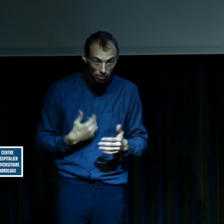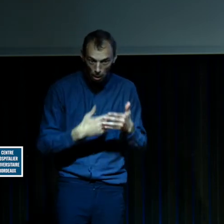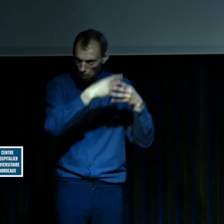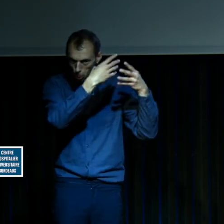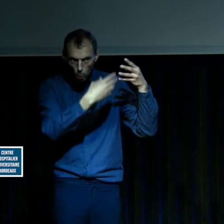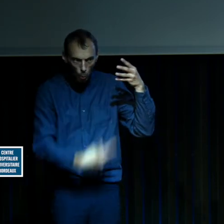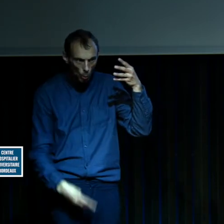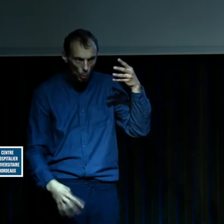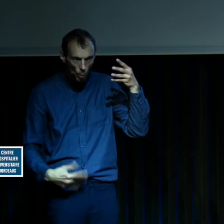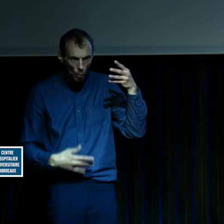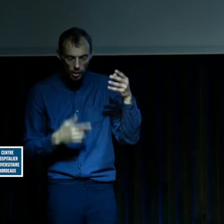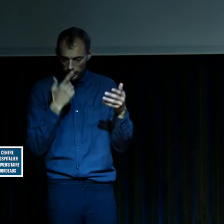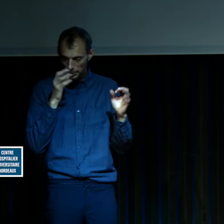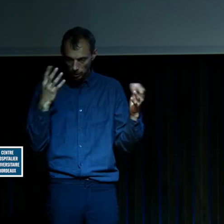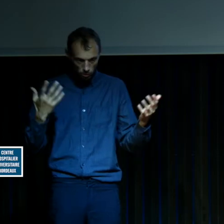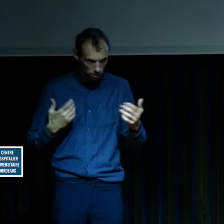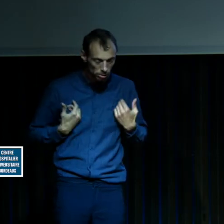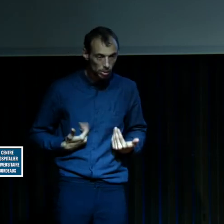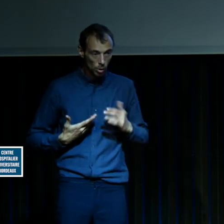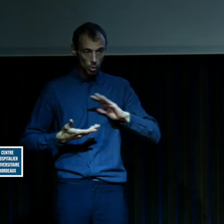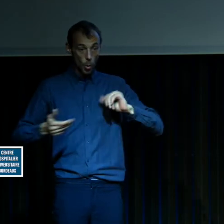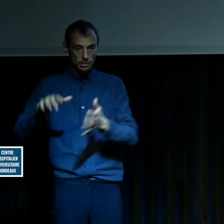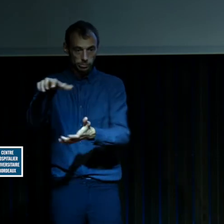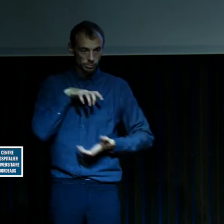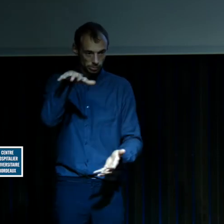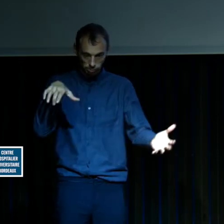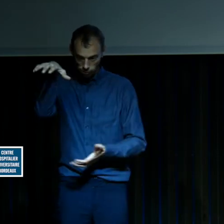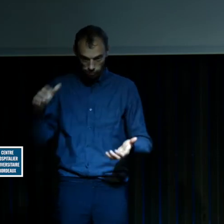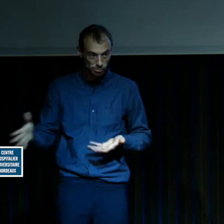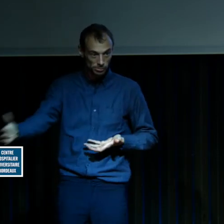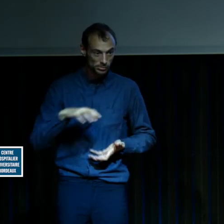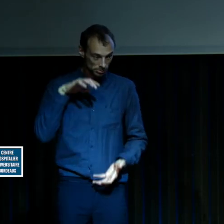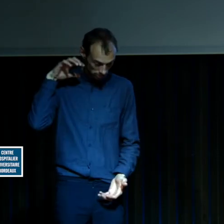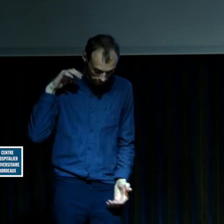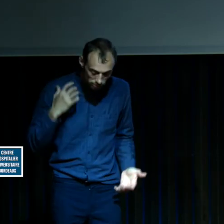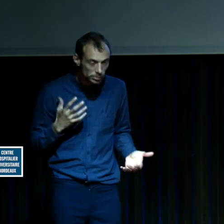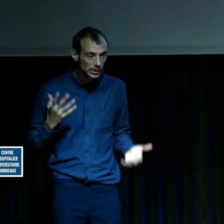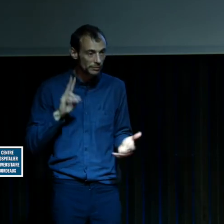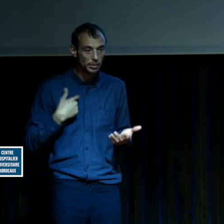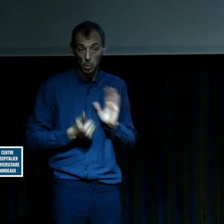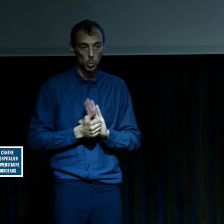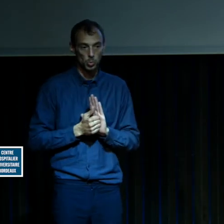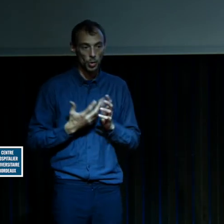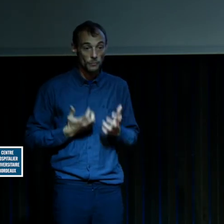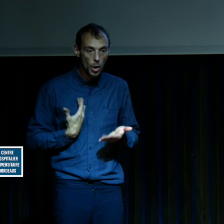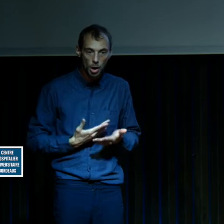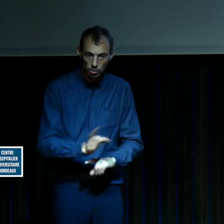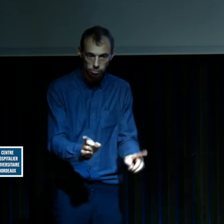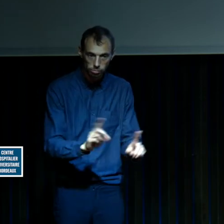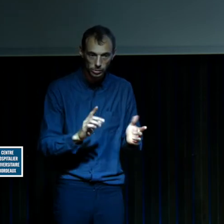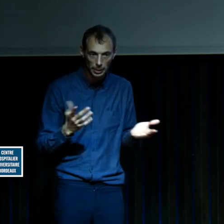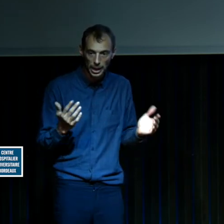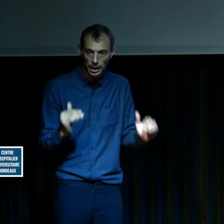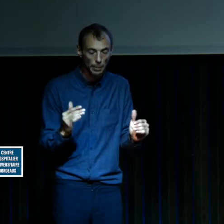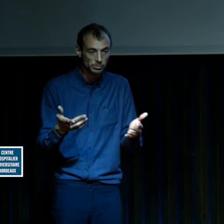suis devenue un peu leur relais, alors que c'était absolument pas mon propos au départ. Mais du coup, ils m'ont malgré tout